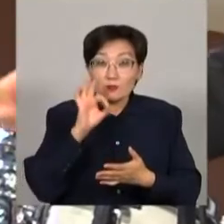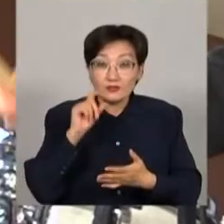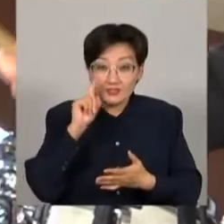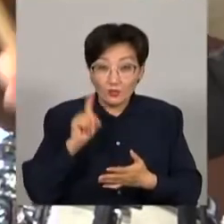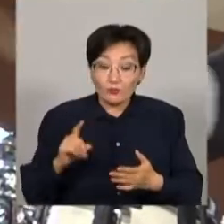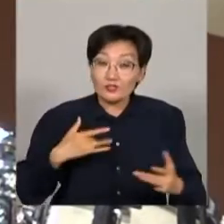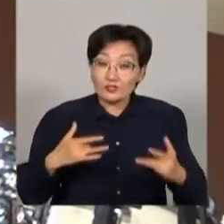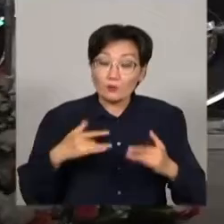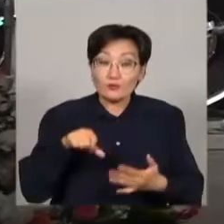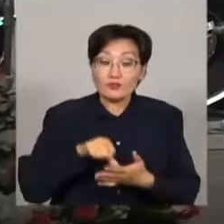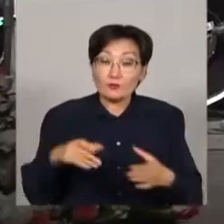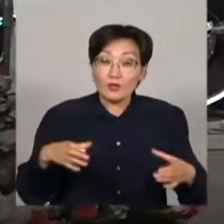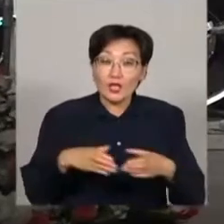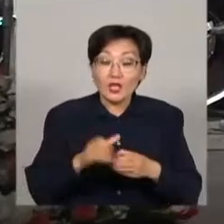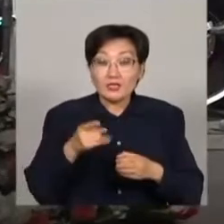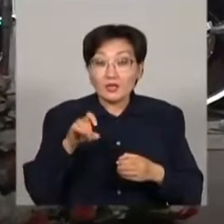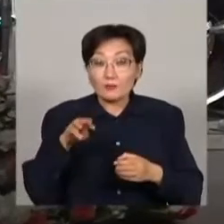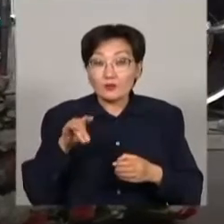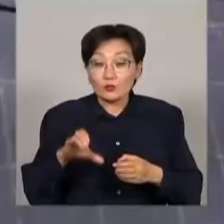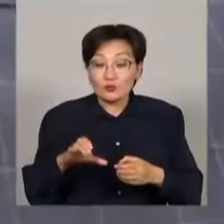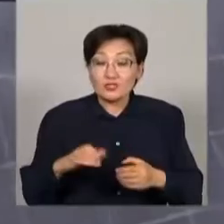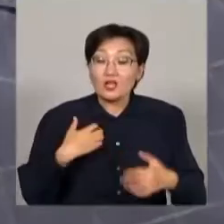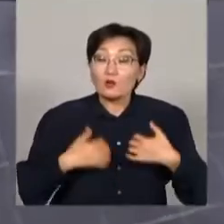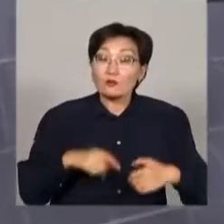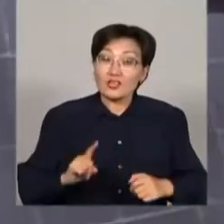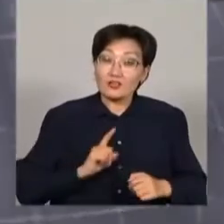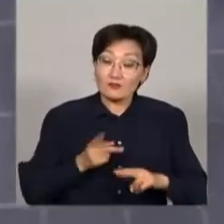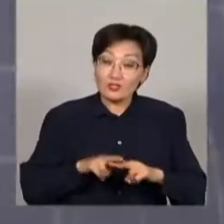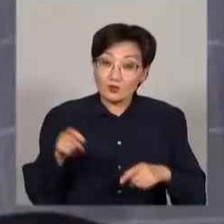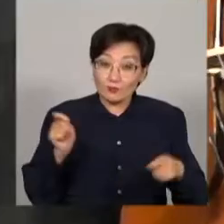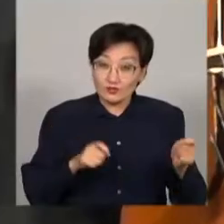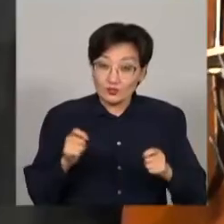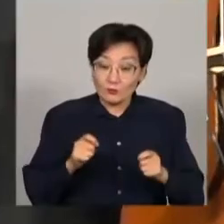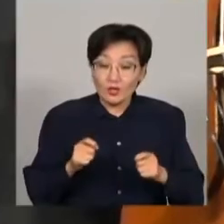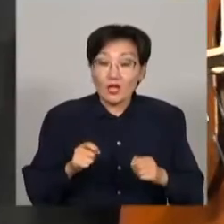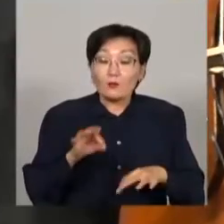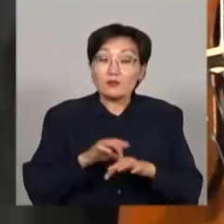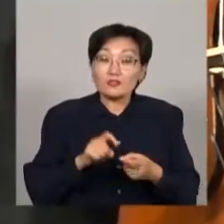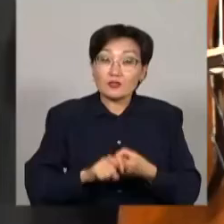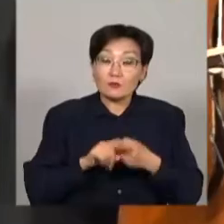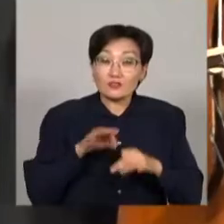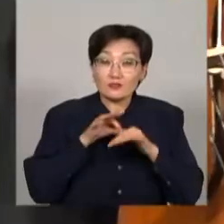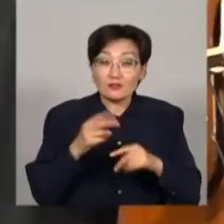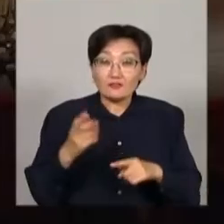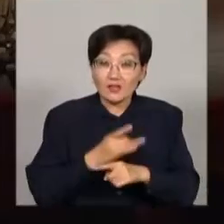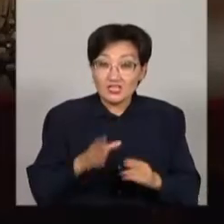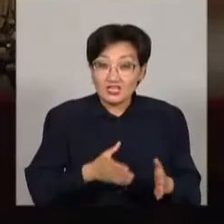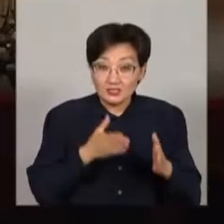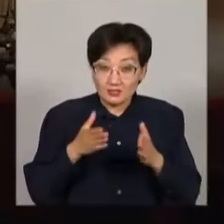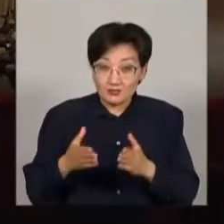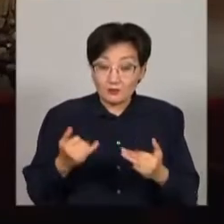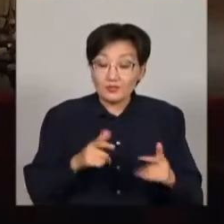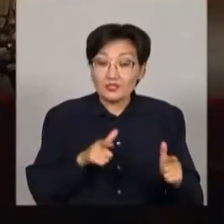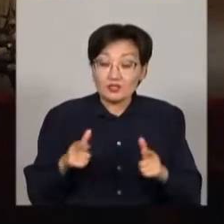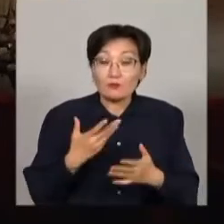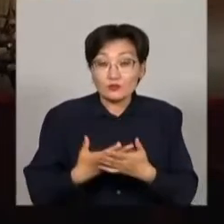Как рассказывают участники группы «Гай Минтус», они с нетерпением ждали этого фестиваля. Тем более, что из-за пандемии его проведение дважды откладывалось. И теперь они